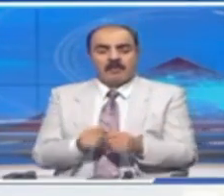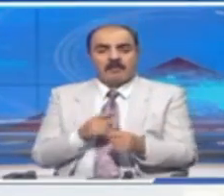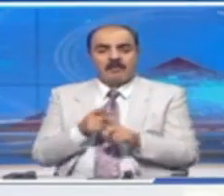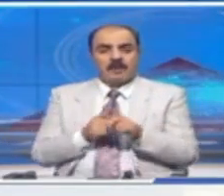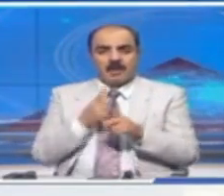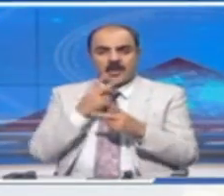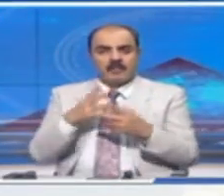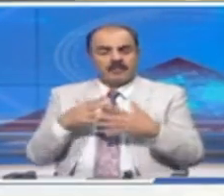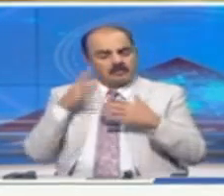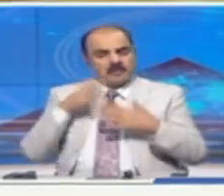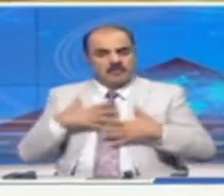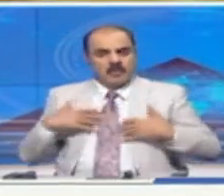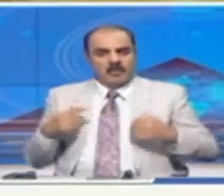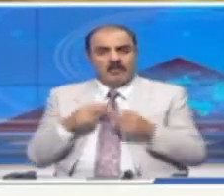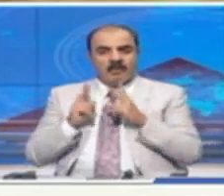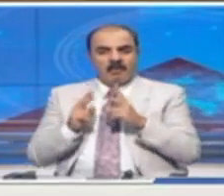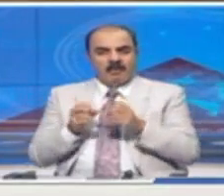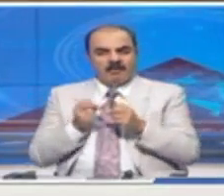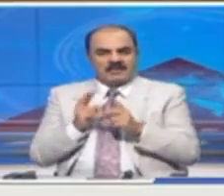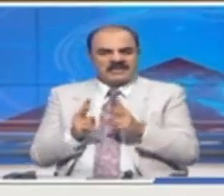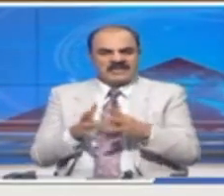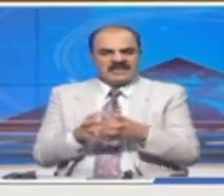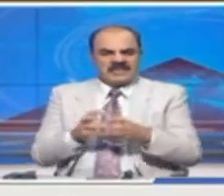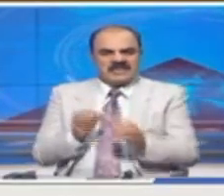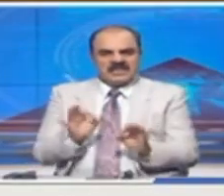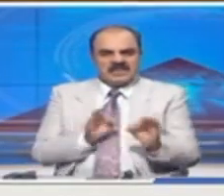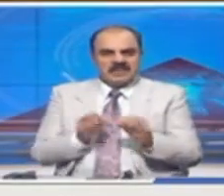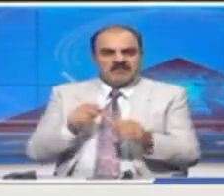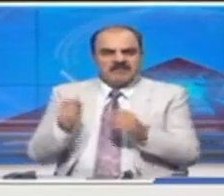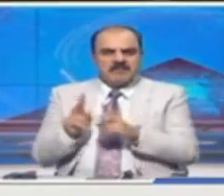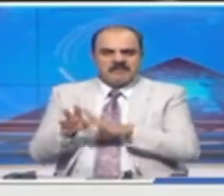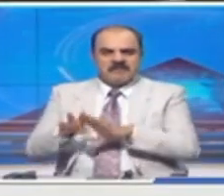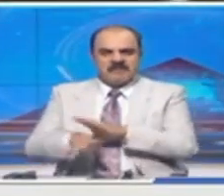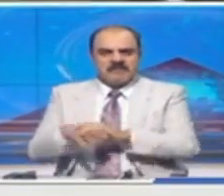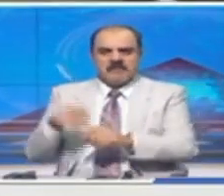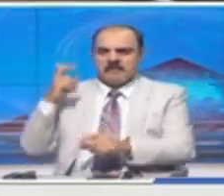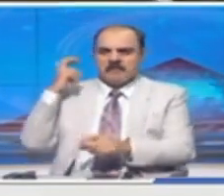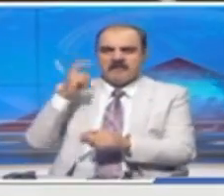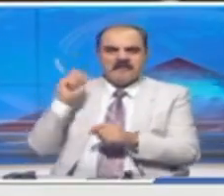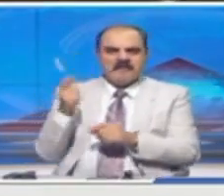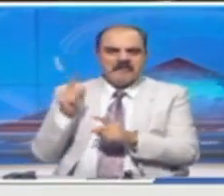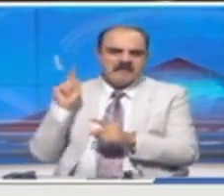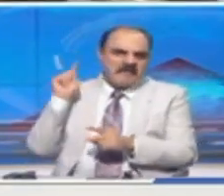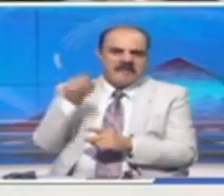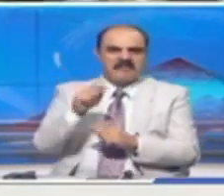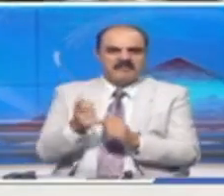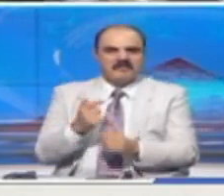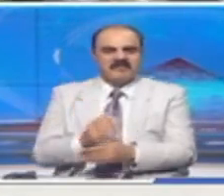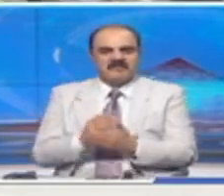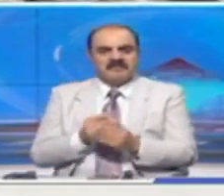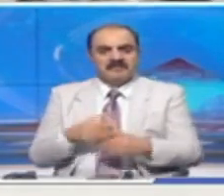الوزراء عن سعادته بالانتهاء من كافة التفاصيل الفنية المتعلقة بعقد إنشاء القطار السريع